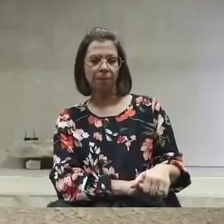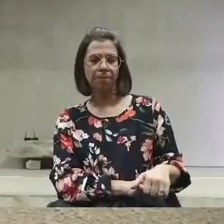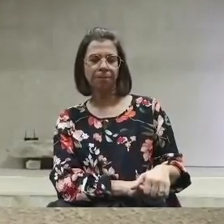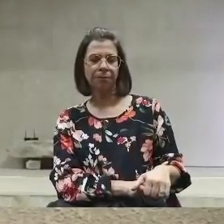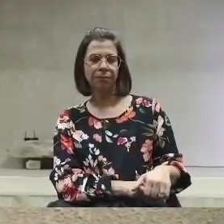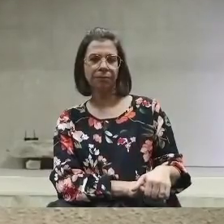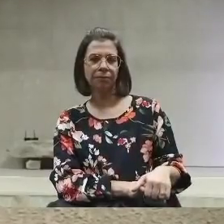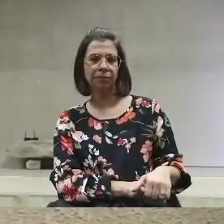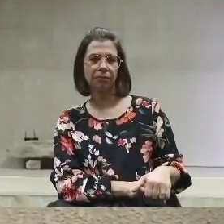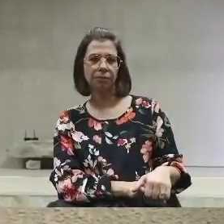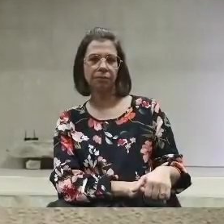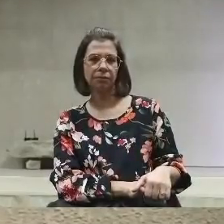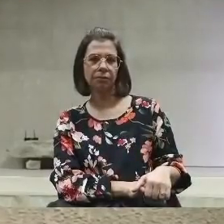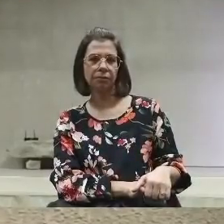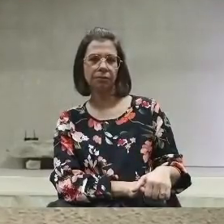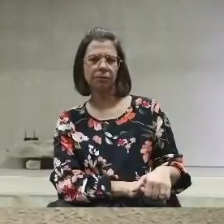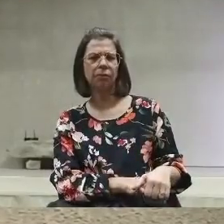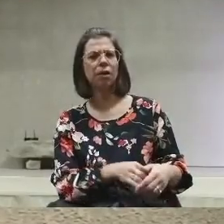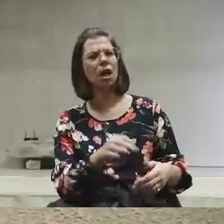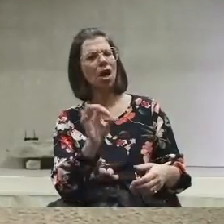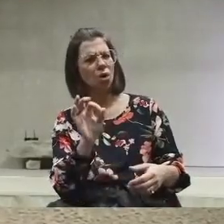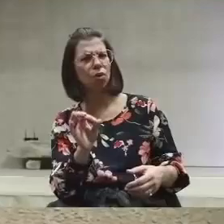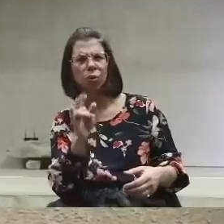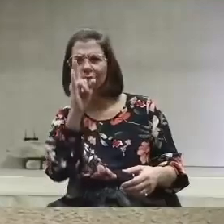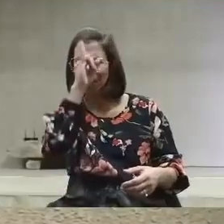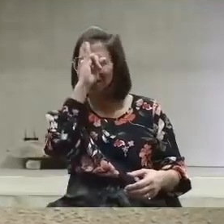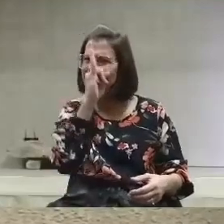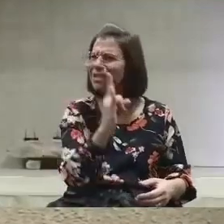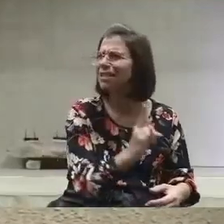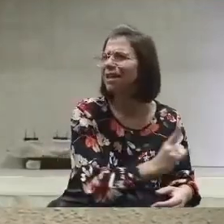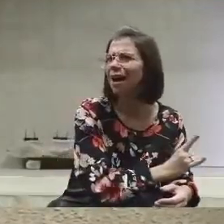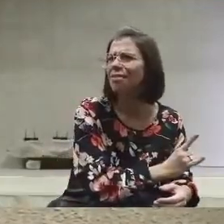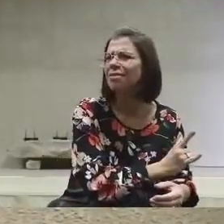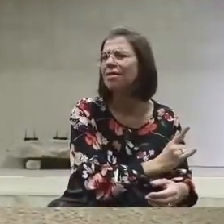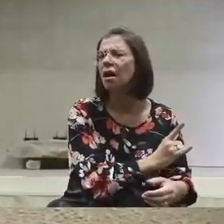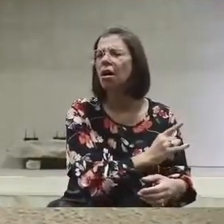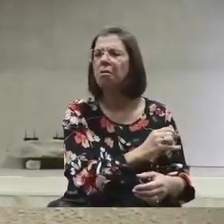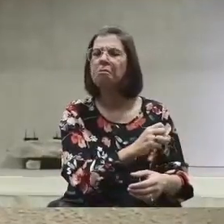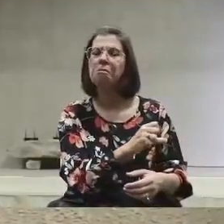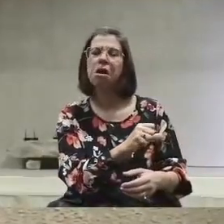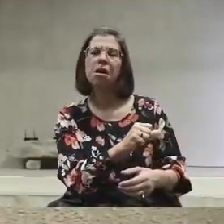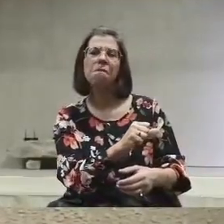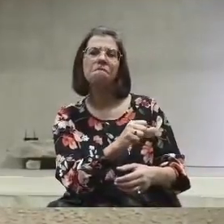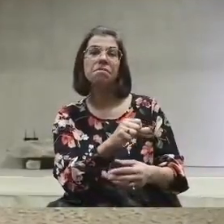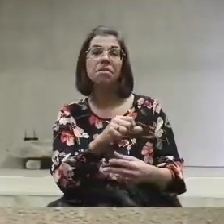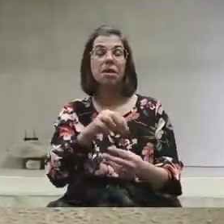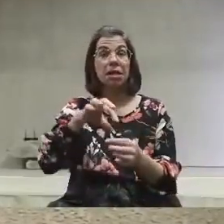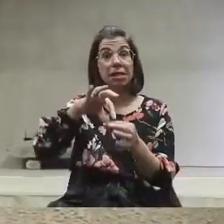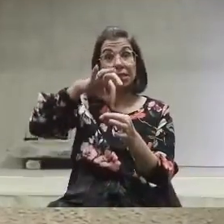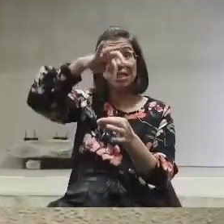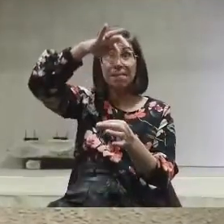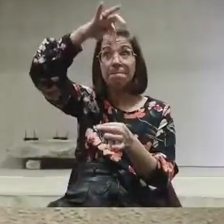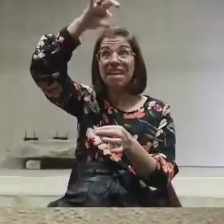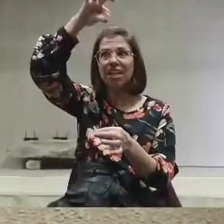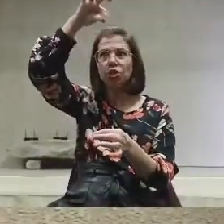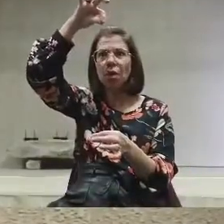Satan est un être vraiment spirituel, puissant. Nous étions esclaves, prisonniers, on était